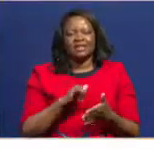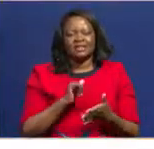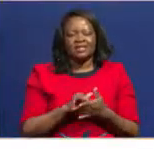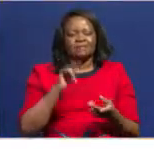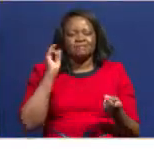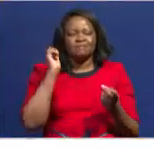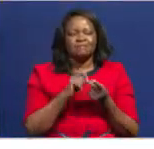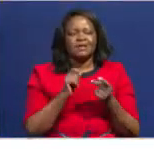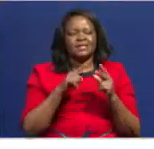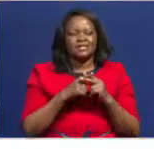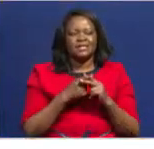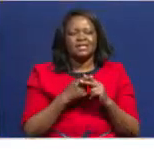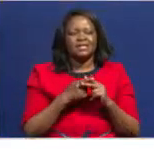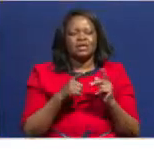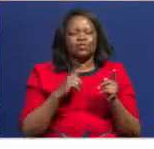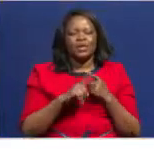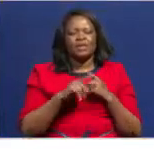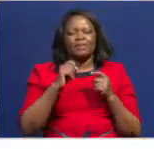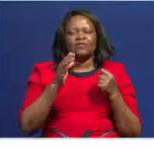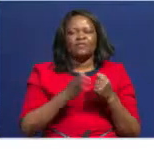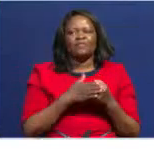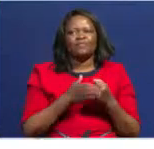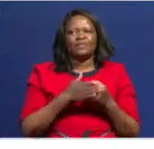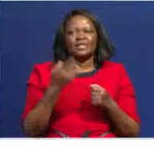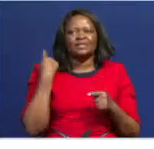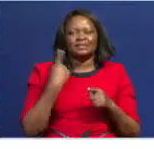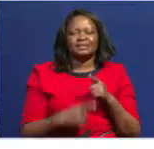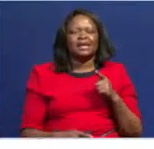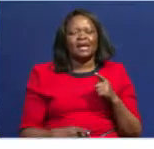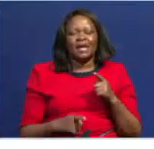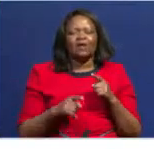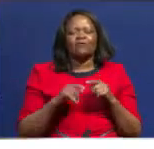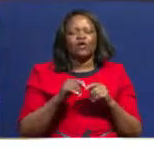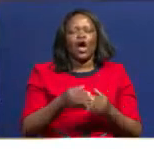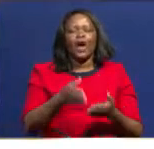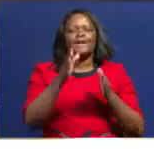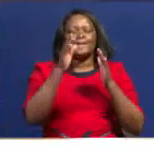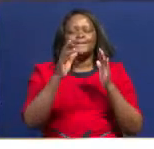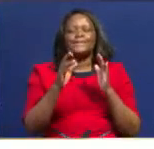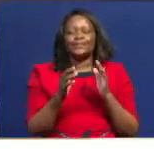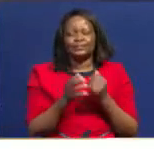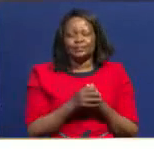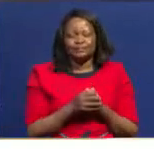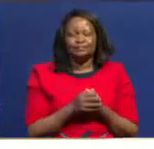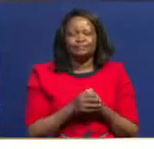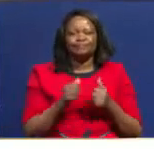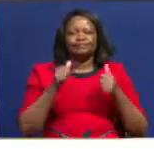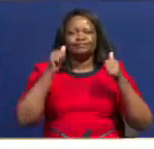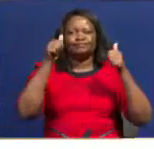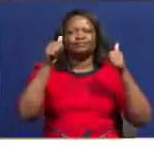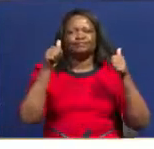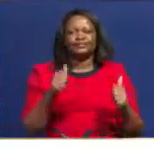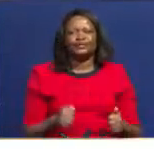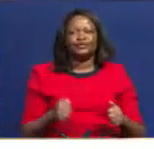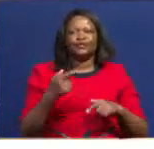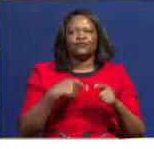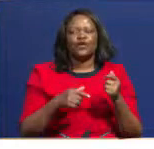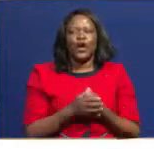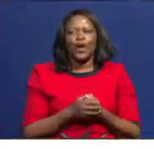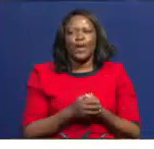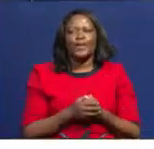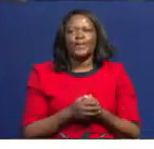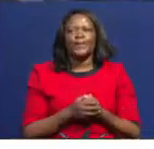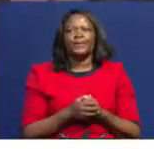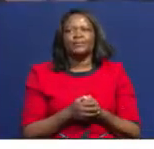hivyo vilianza kufanywa mwezi Septemba mwaka uliopita kwa kuzingatia makataa ya shirikisho la riadha duniani